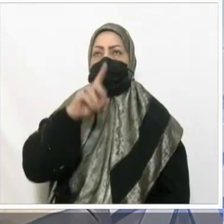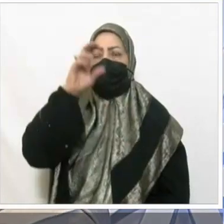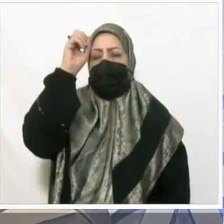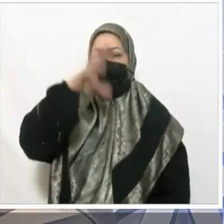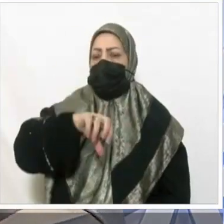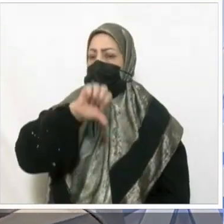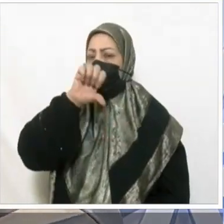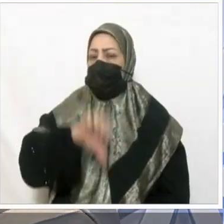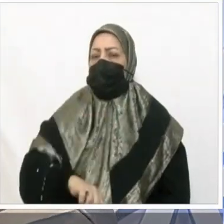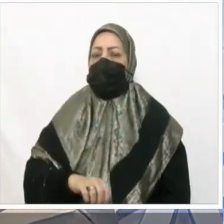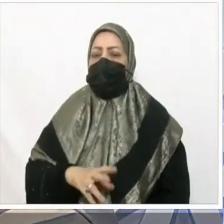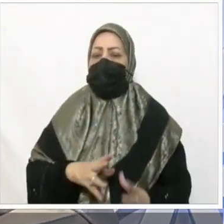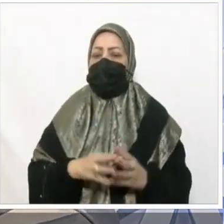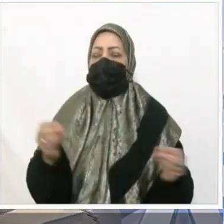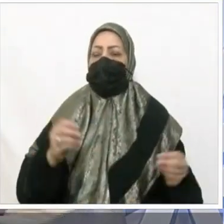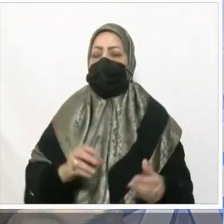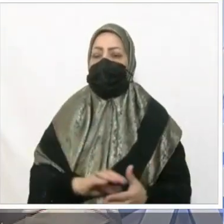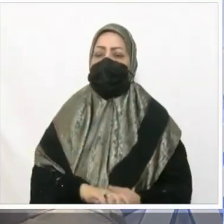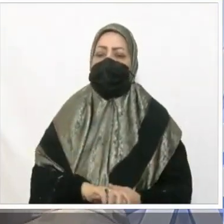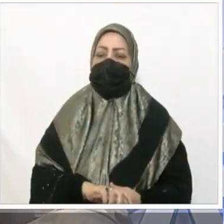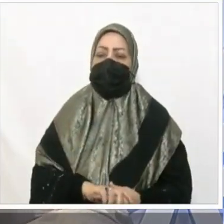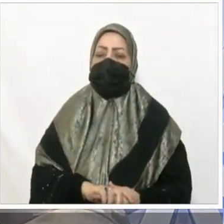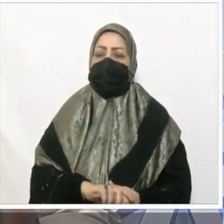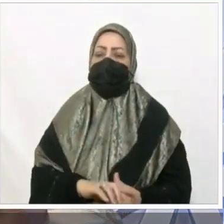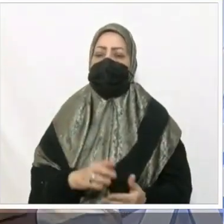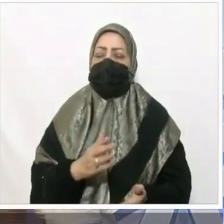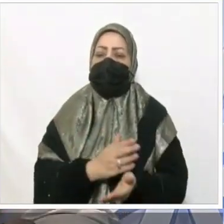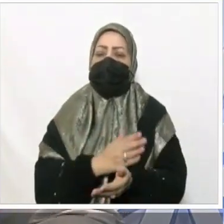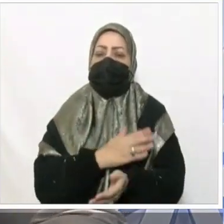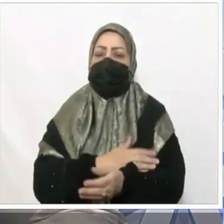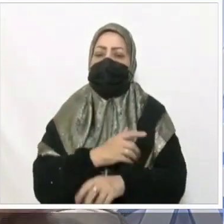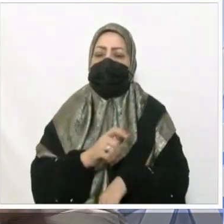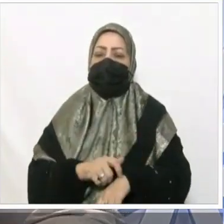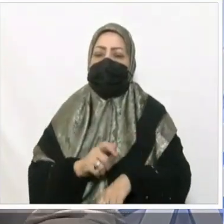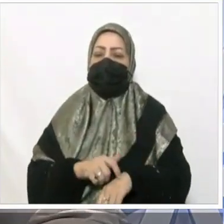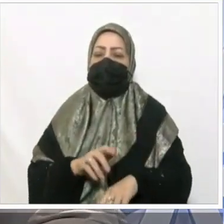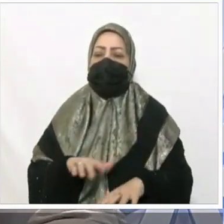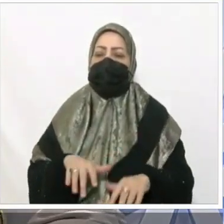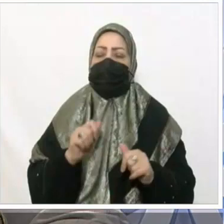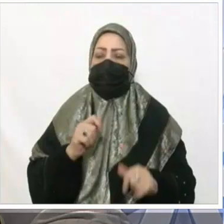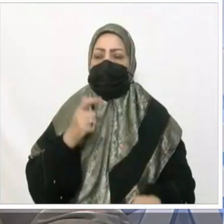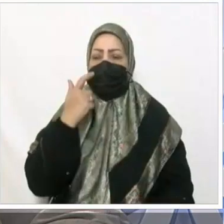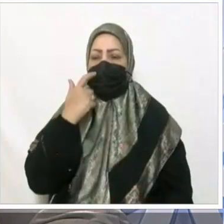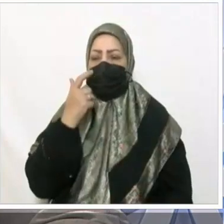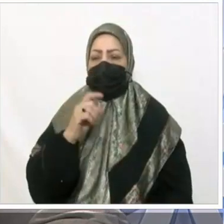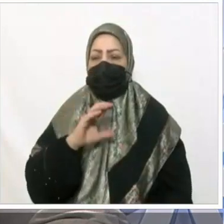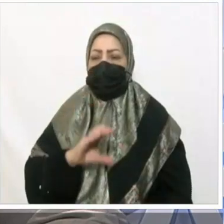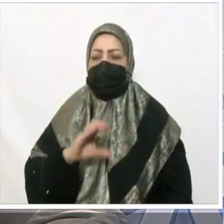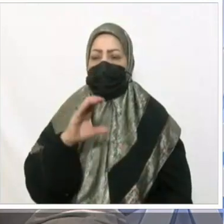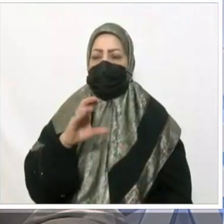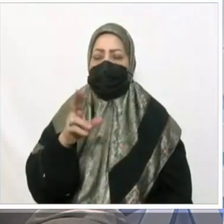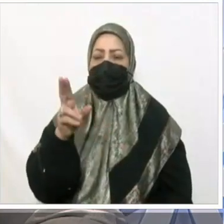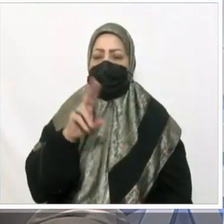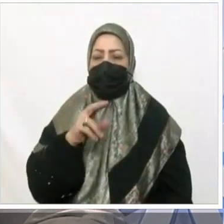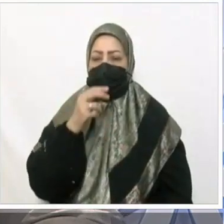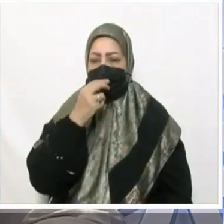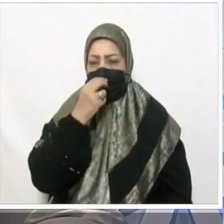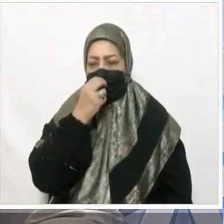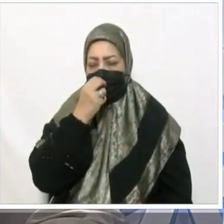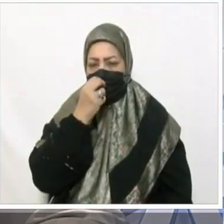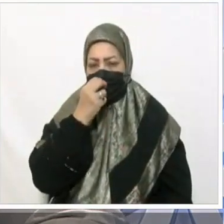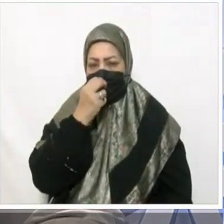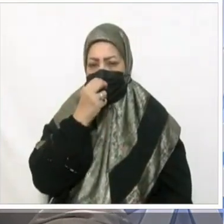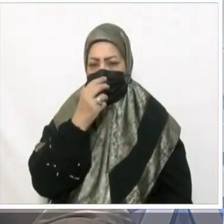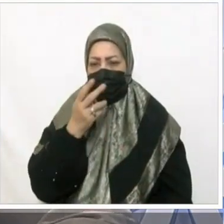وقت ينتهي وقت الحلقة خلي نجيب السؤال اللي بدأنا به في الصفحة، اللي هو الموظف هذا اللي قال هل يجوز